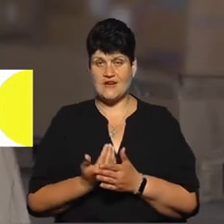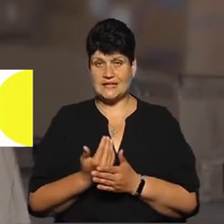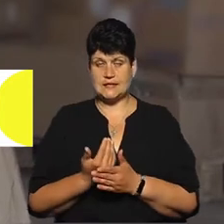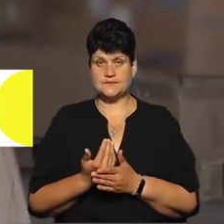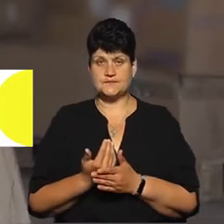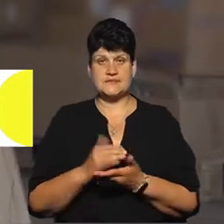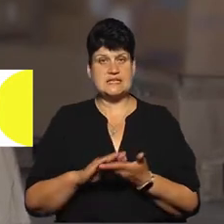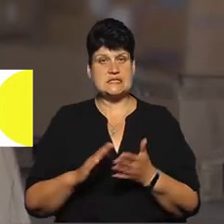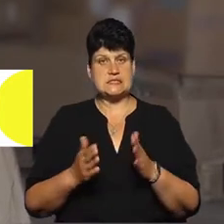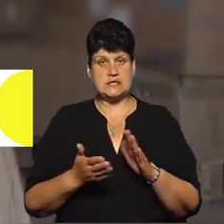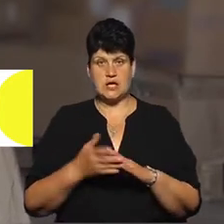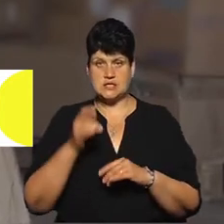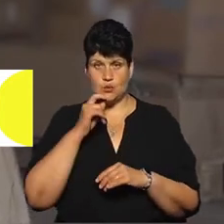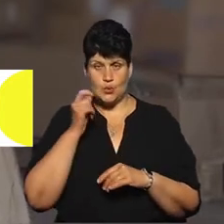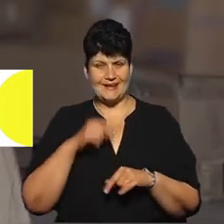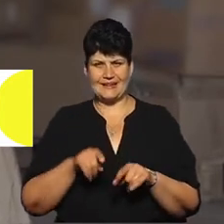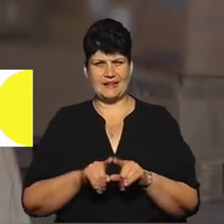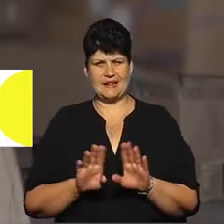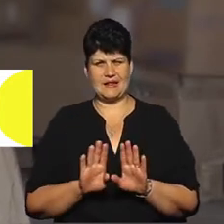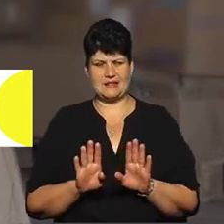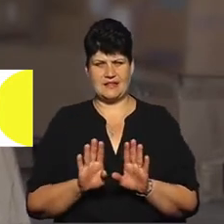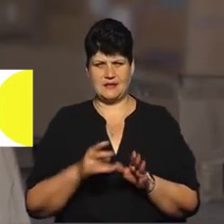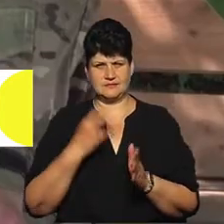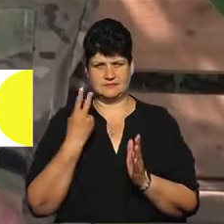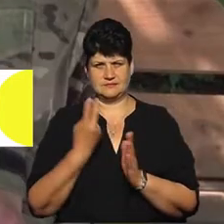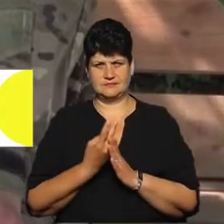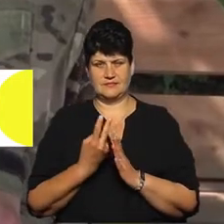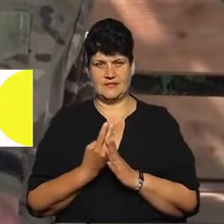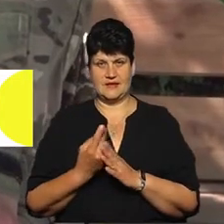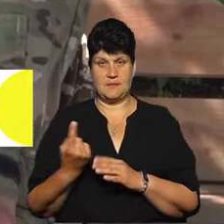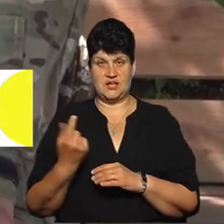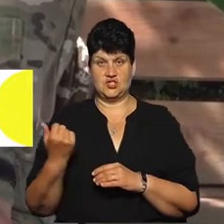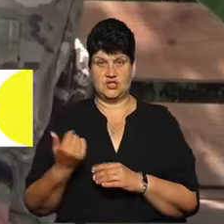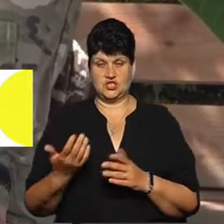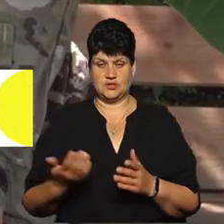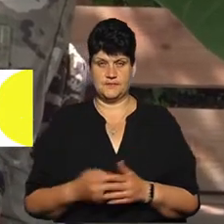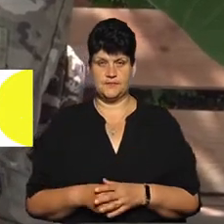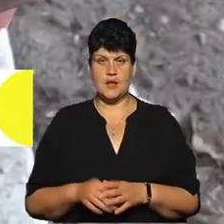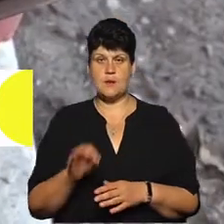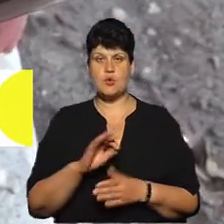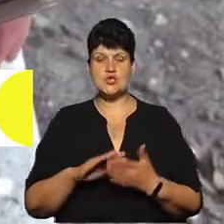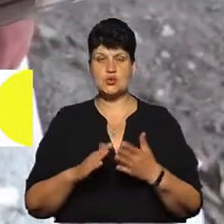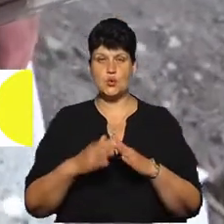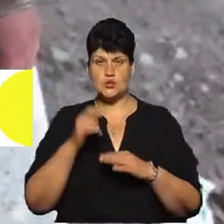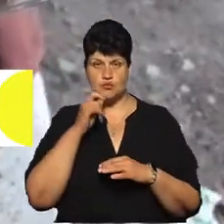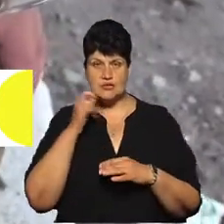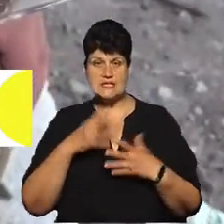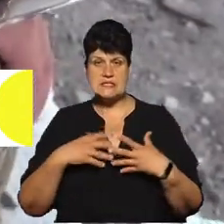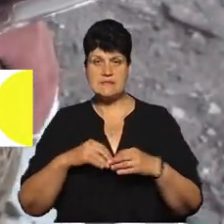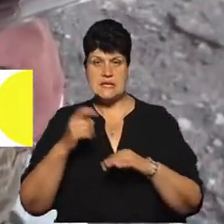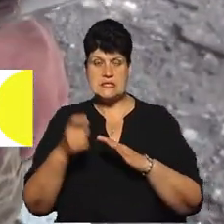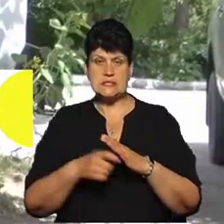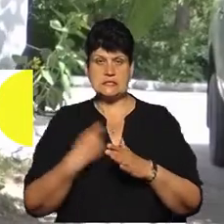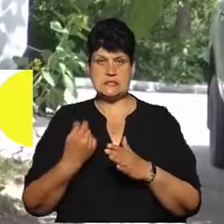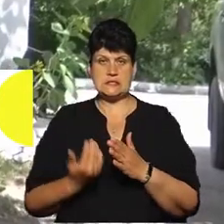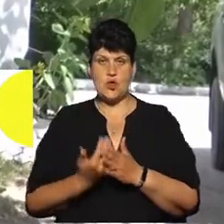ситуацію в Україні вже не так освітлюють, як у перші тижні. Про ситуацію в Україні сім'я дізнається з новин. Брайан